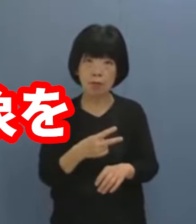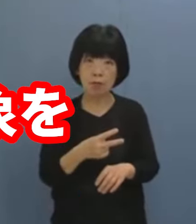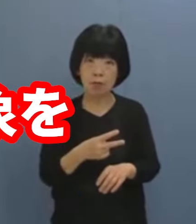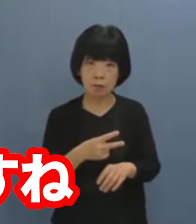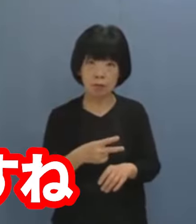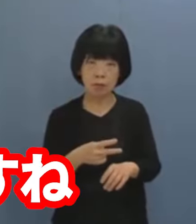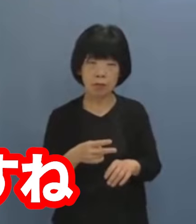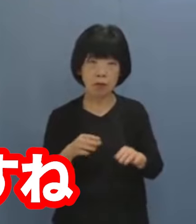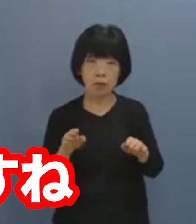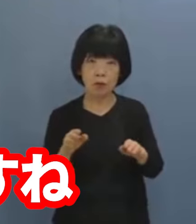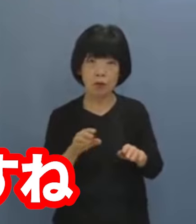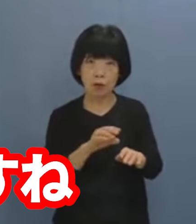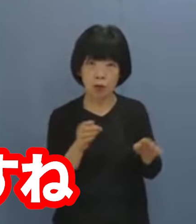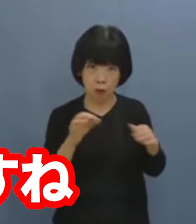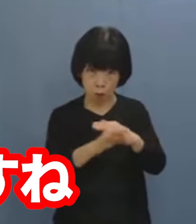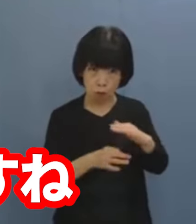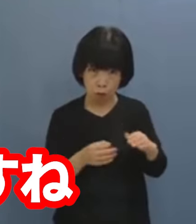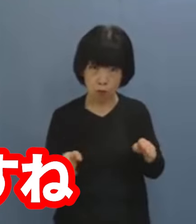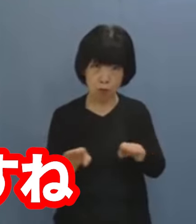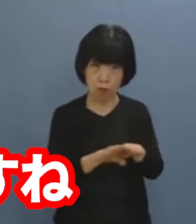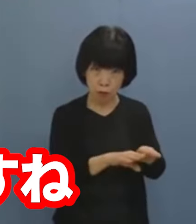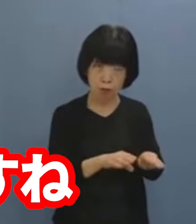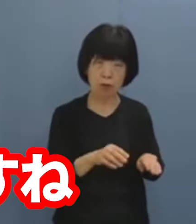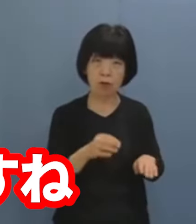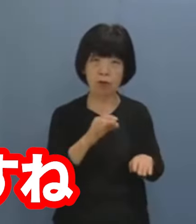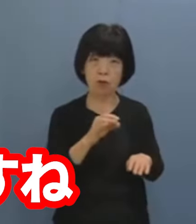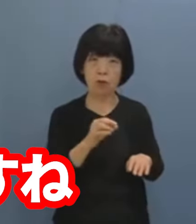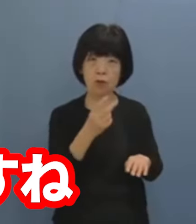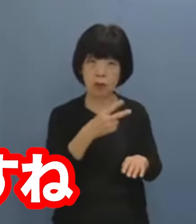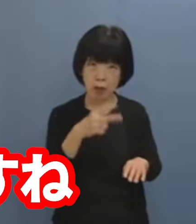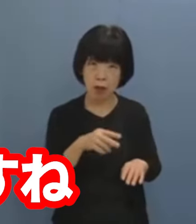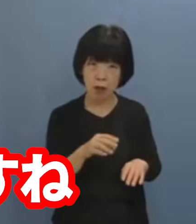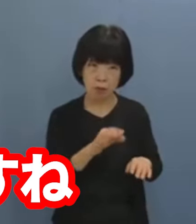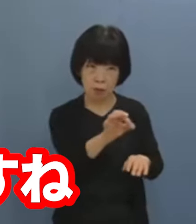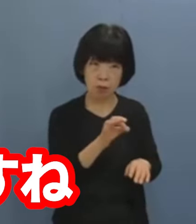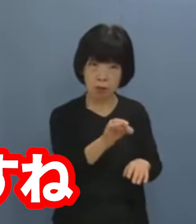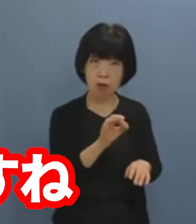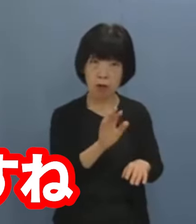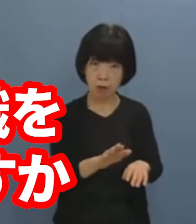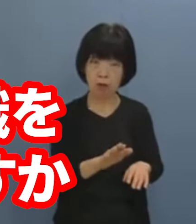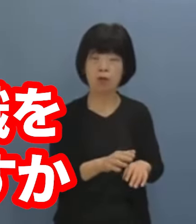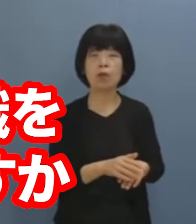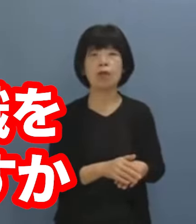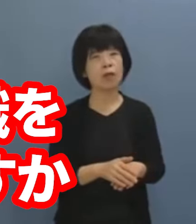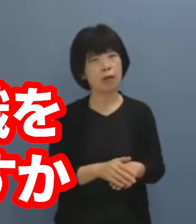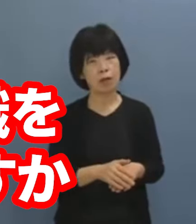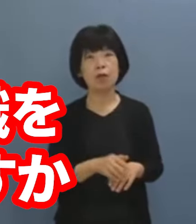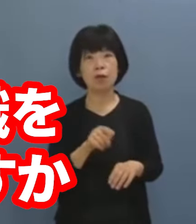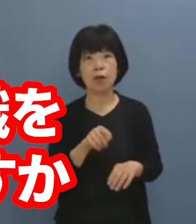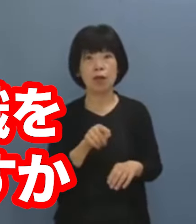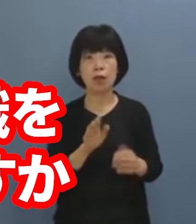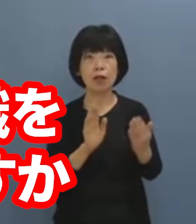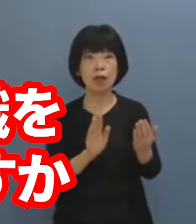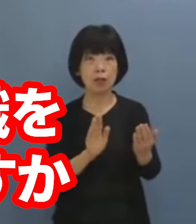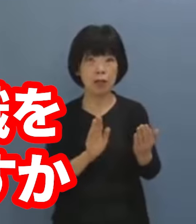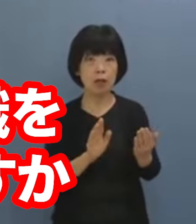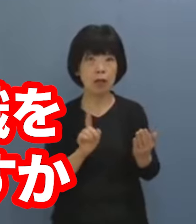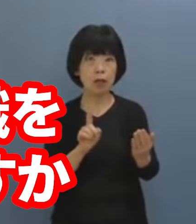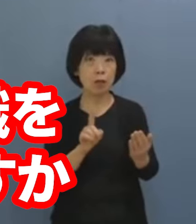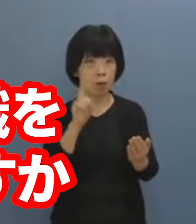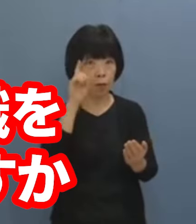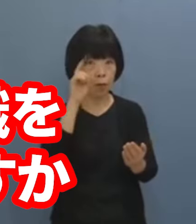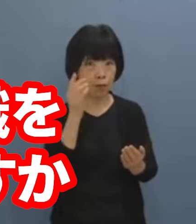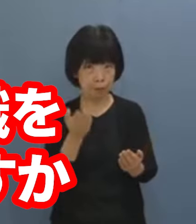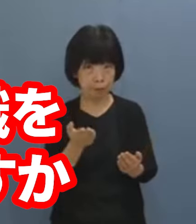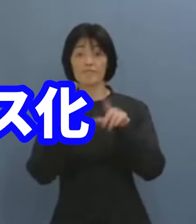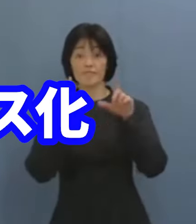。知事としてこの深夜休日にわたるですねチャットについての認識改めてお聞